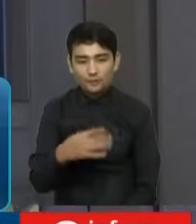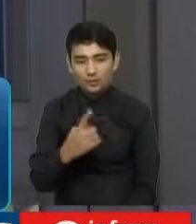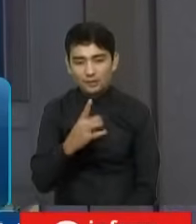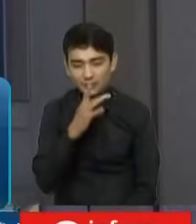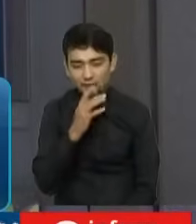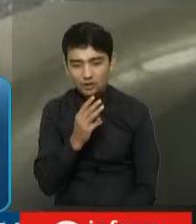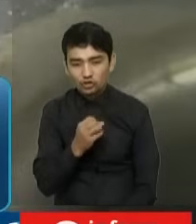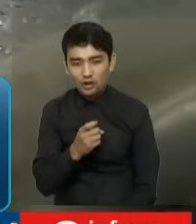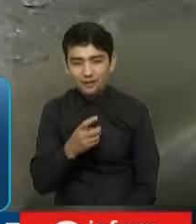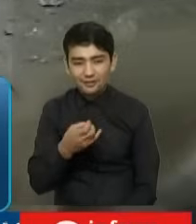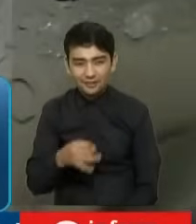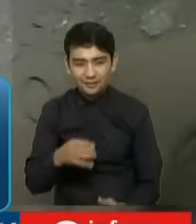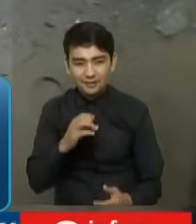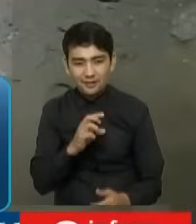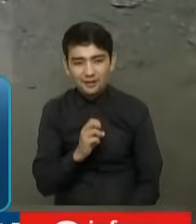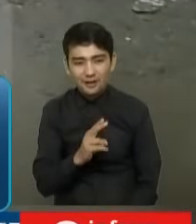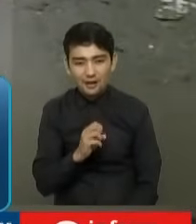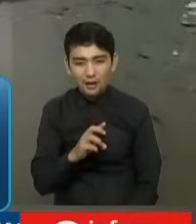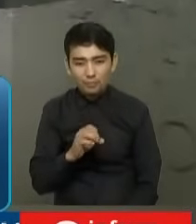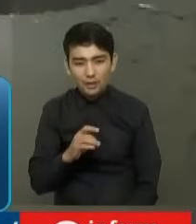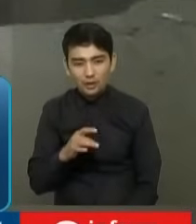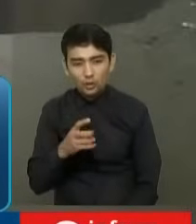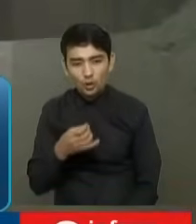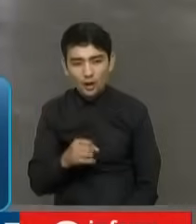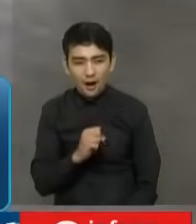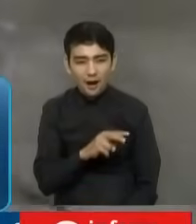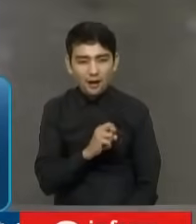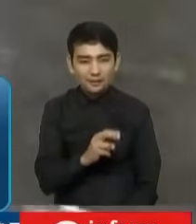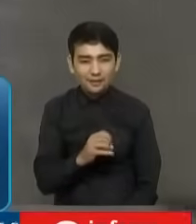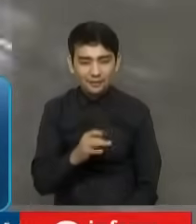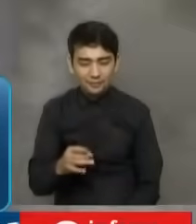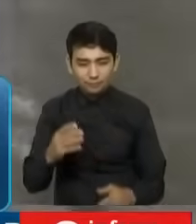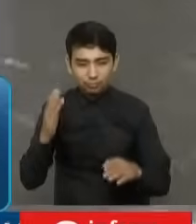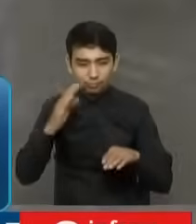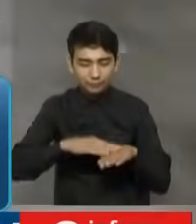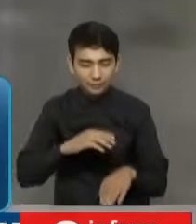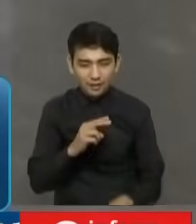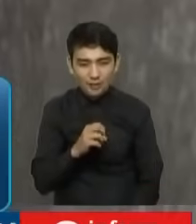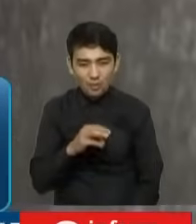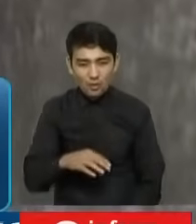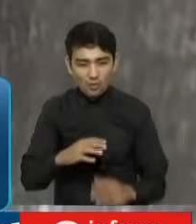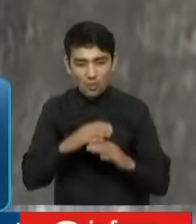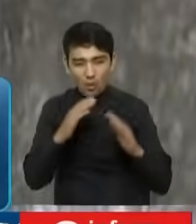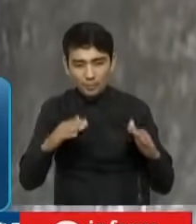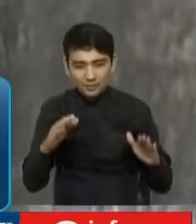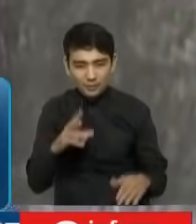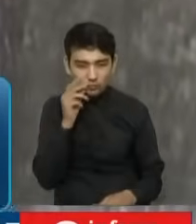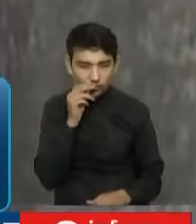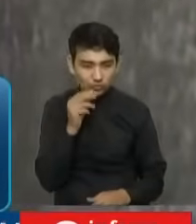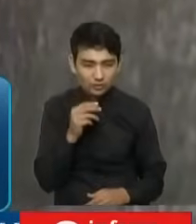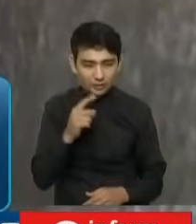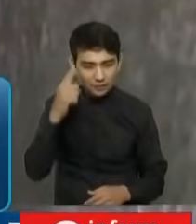41-летний шахтный комбайнер Александр Руди попал под обвалившийся комок горной массы. Мужчина получил